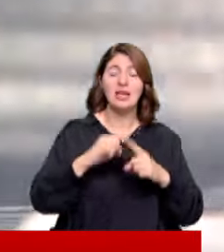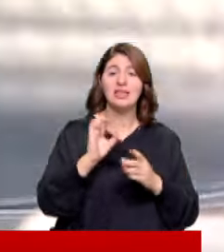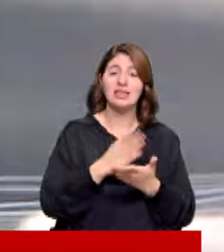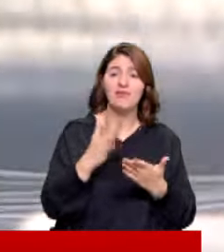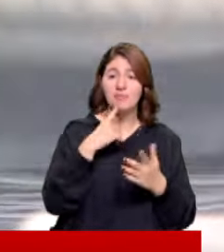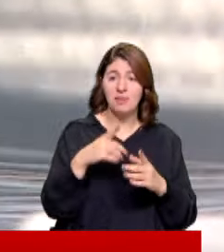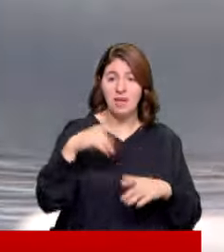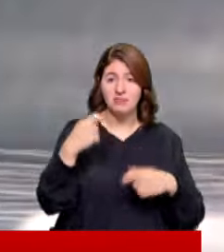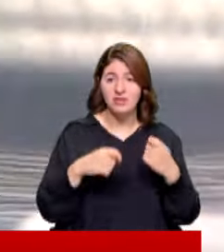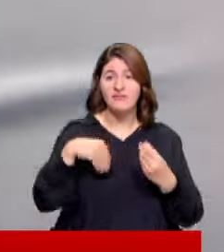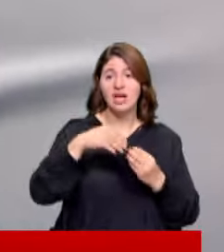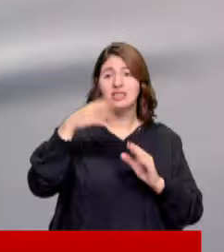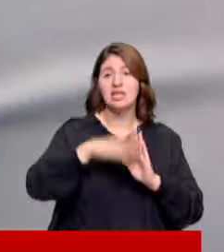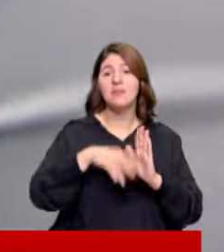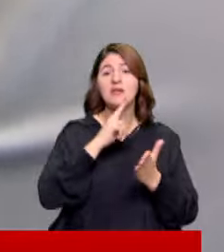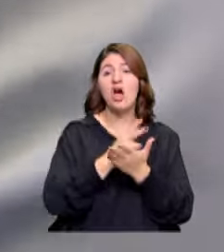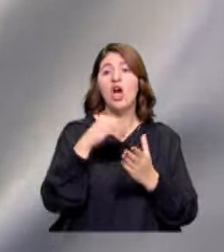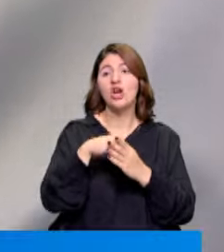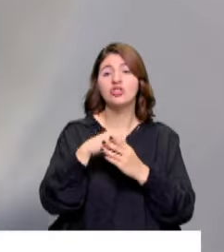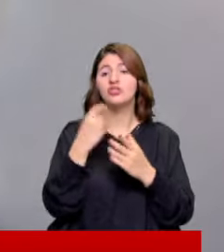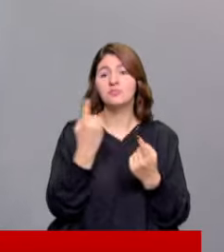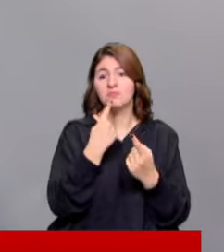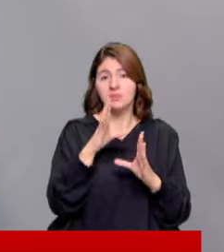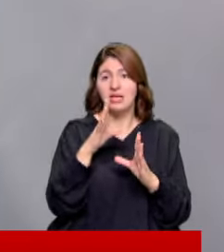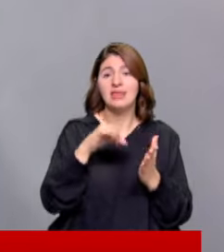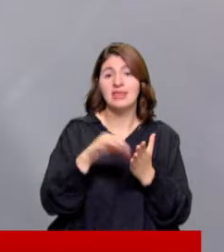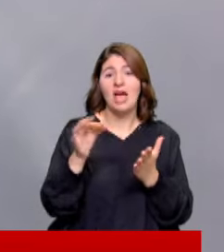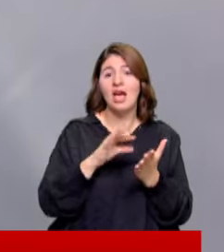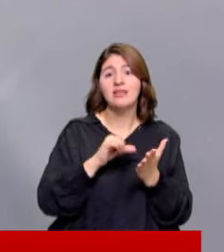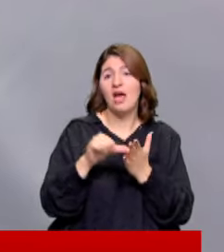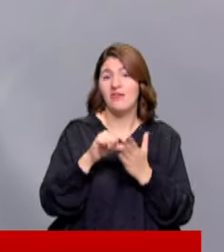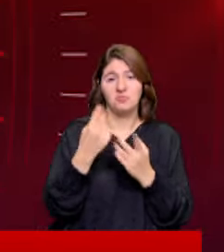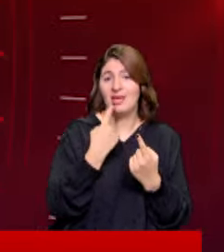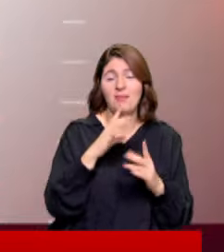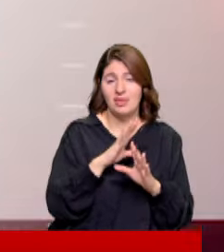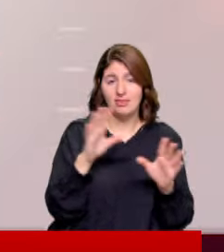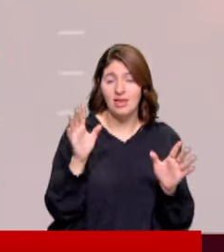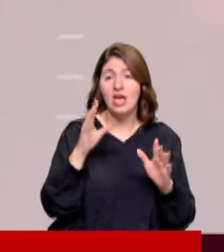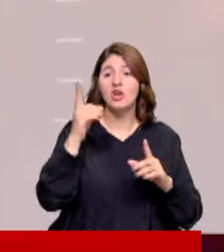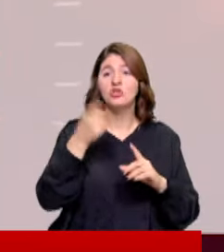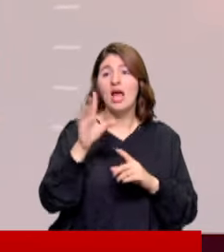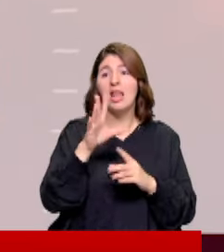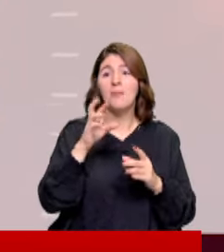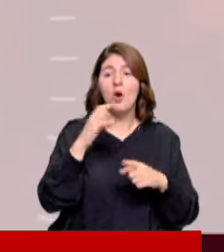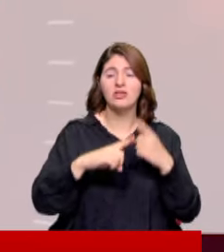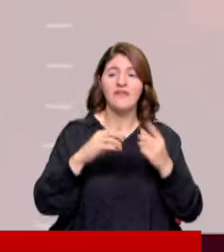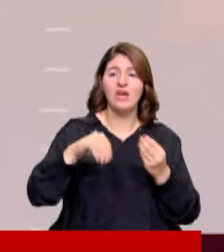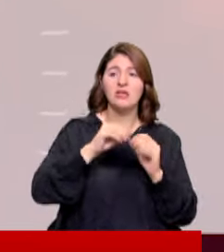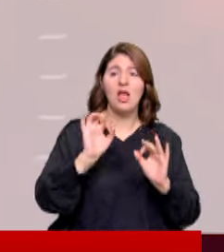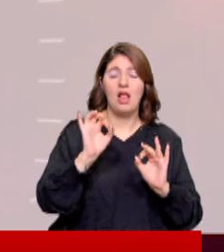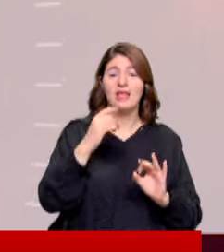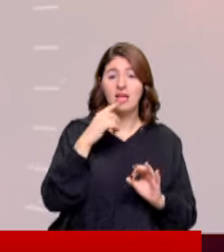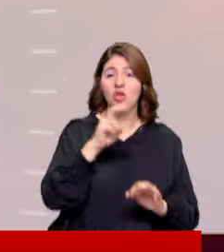Merkez Bankası faiz indirimi kararı için sinyal yakmadı, takvim içinde renk vermedi. %50 politika faizine devam kararı